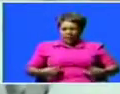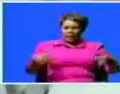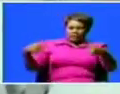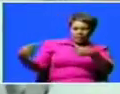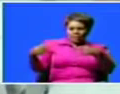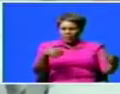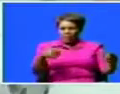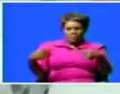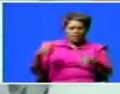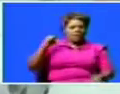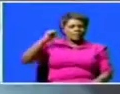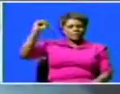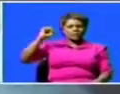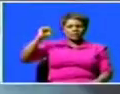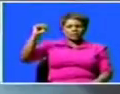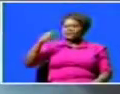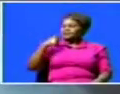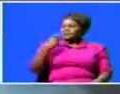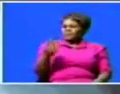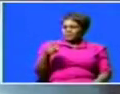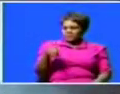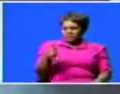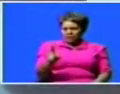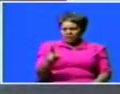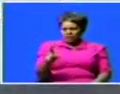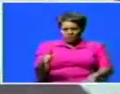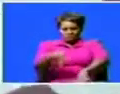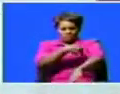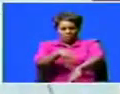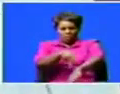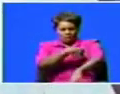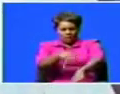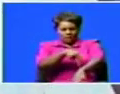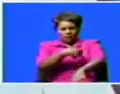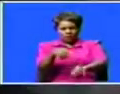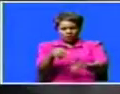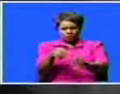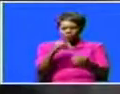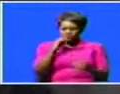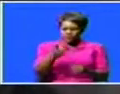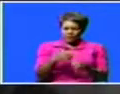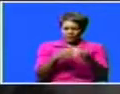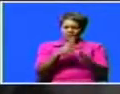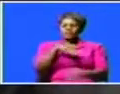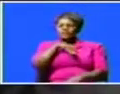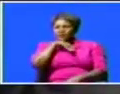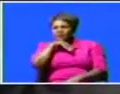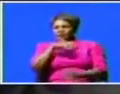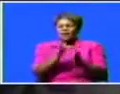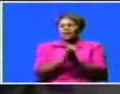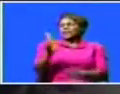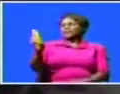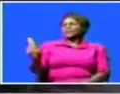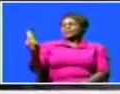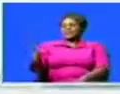na songombwengo la siasa analosema limelazimu kutunga mistari kwa minajili ya wanasiasa wakuu Raila Amolo Odinga na Uhuru